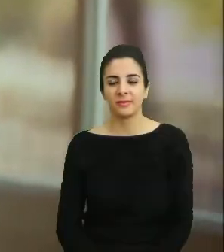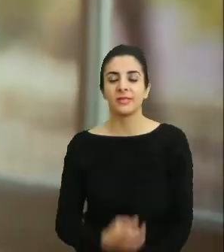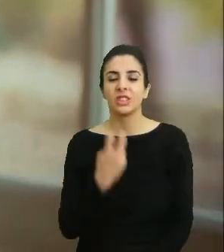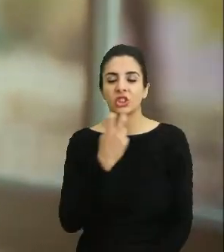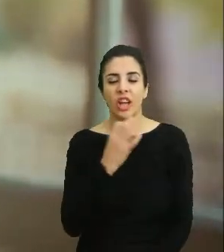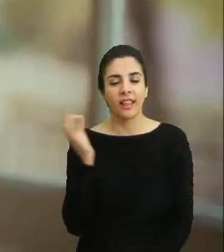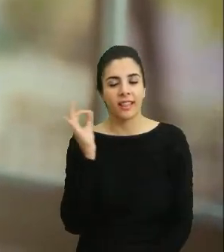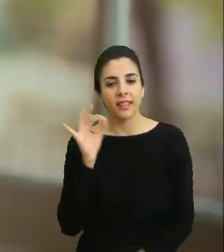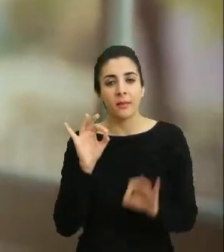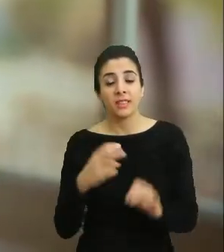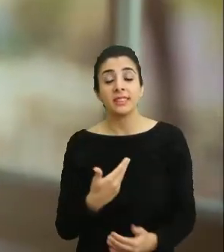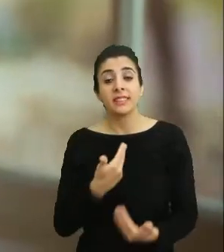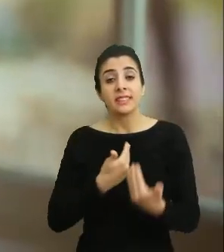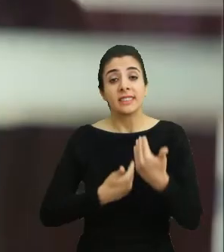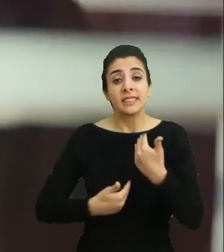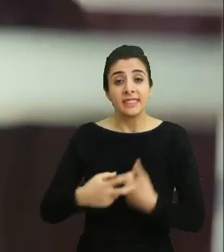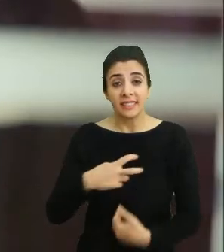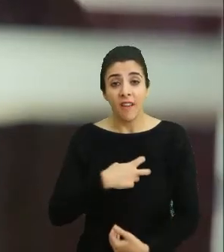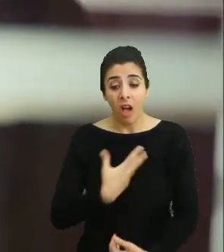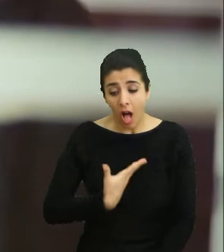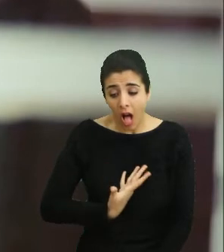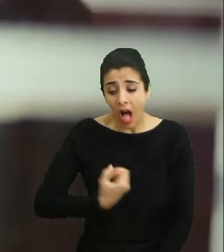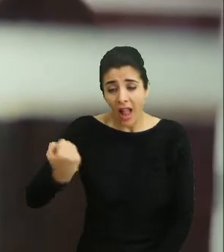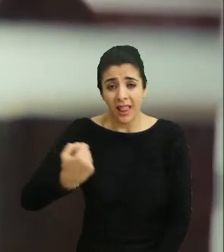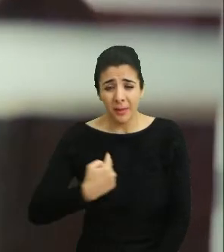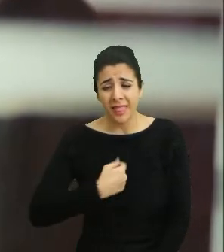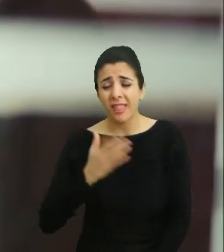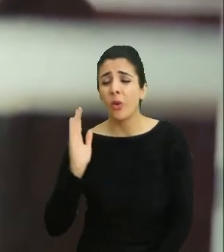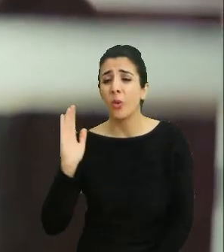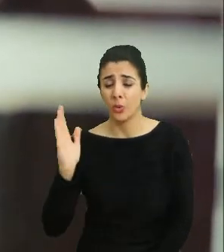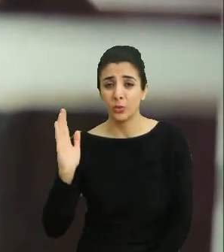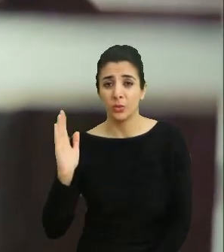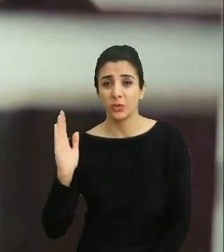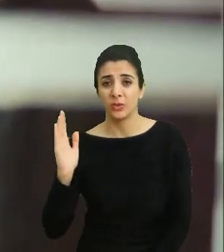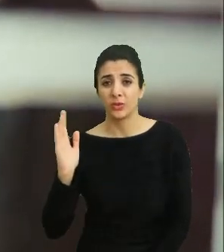Sevda al beni götür.